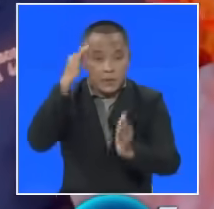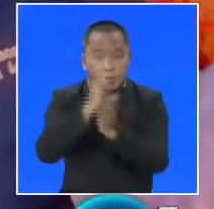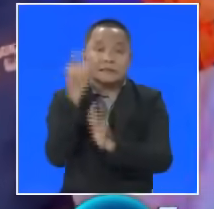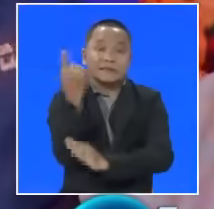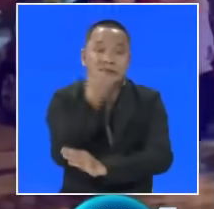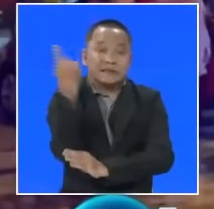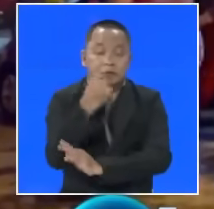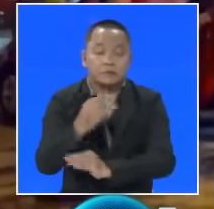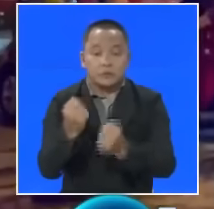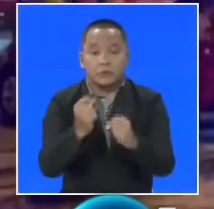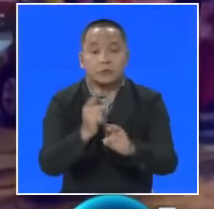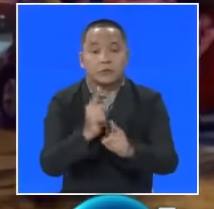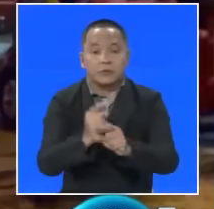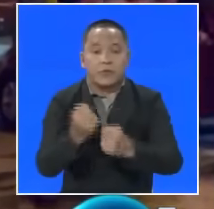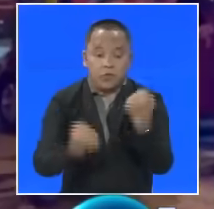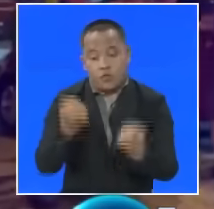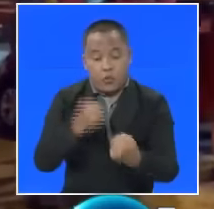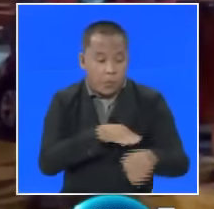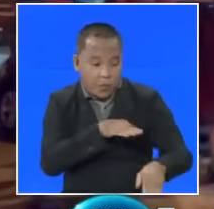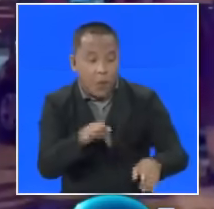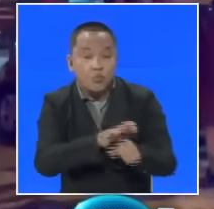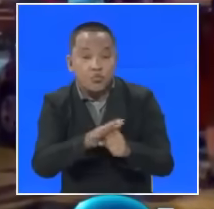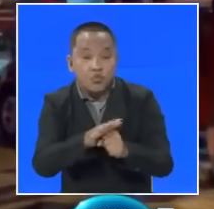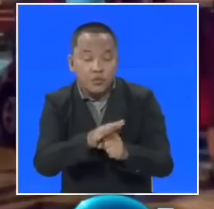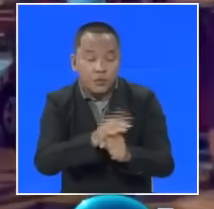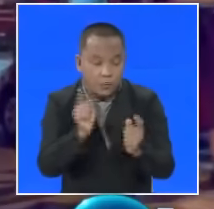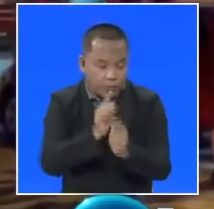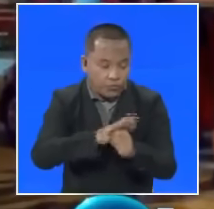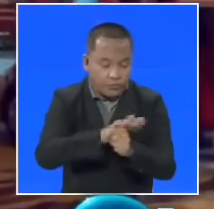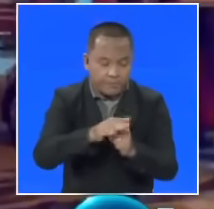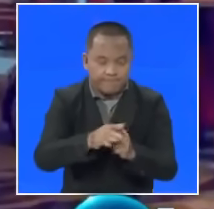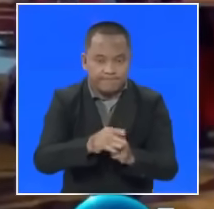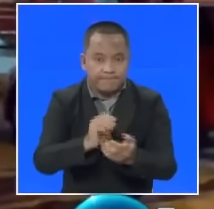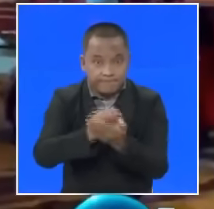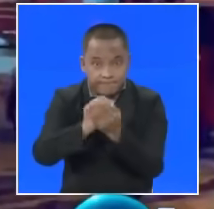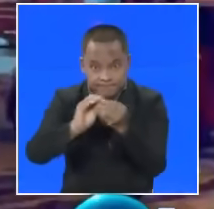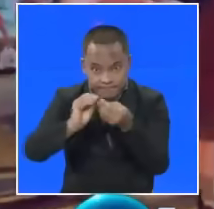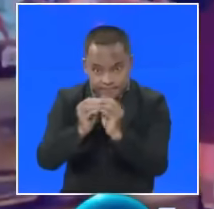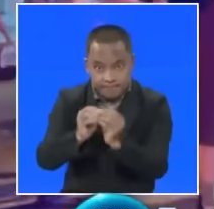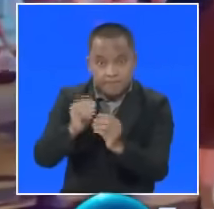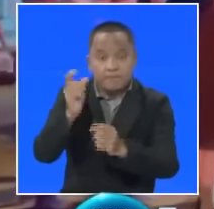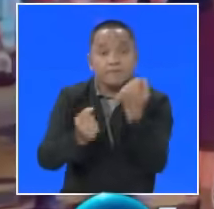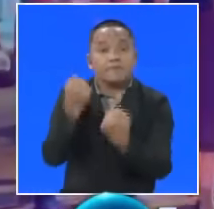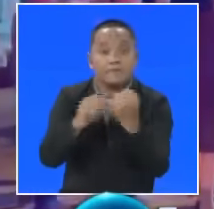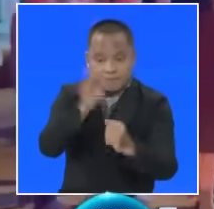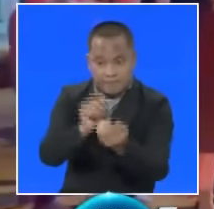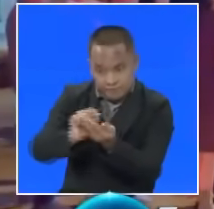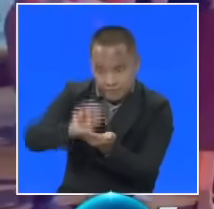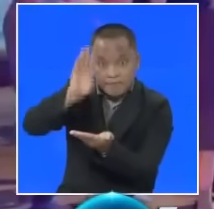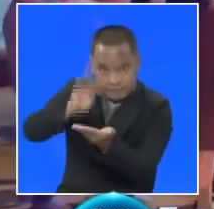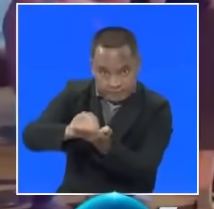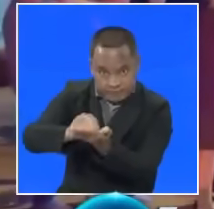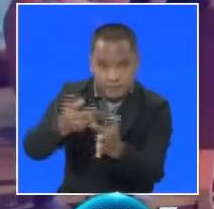เที่ยวซึ่งออกปฏิบัติหน้าที่ได้ขับรถผ่านมาประสบเหตุพอดีก็เลยจดทะเบียนรถกระบะคันที่ก่อเหตุเอา